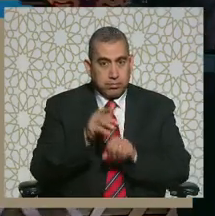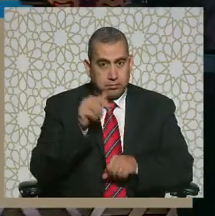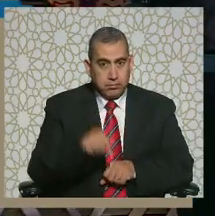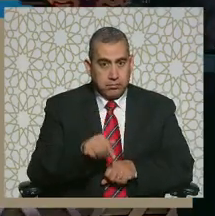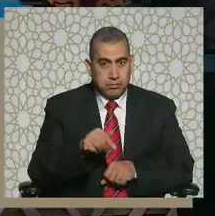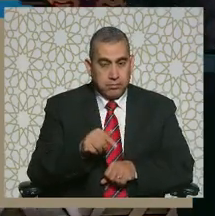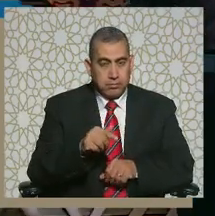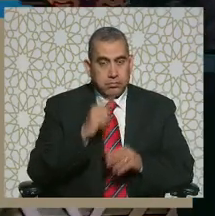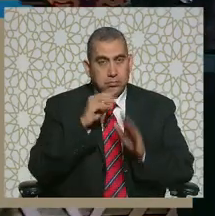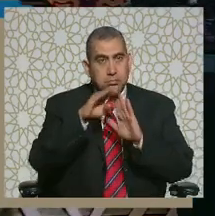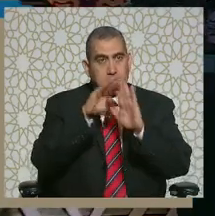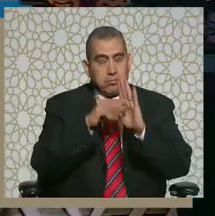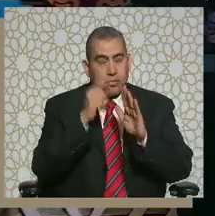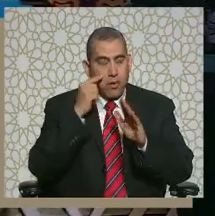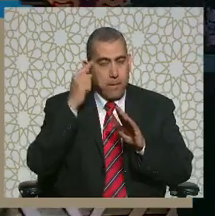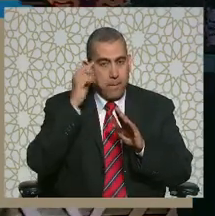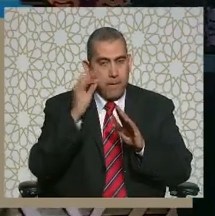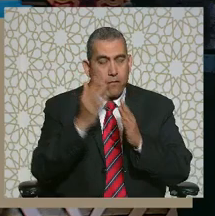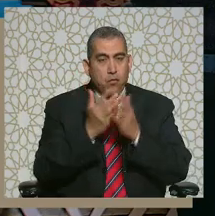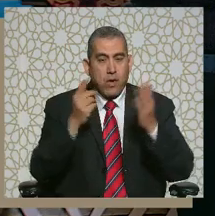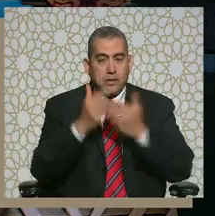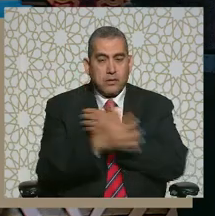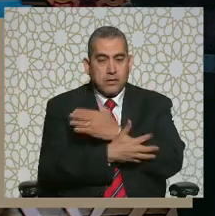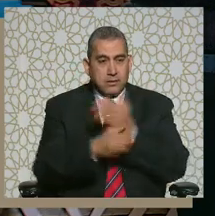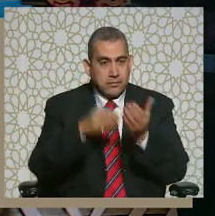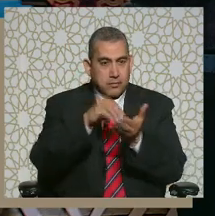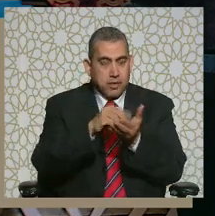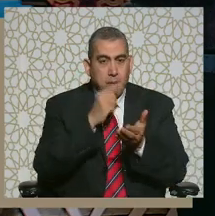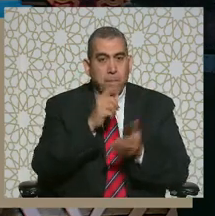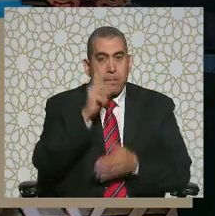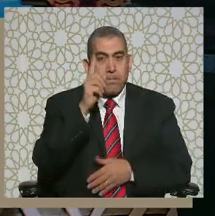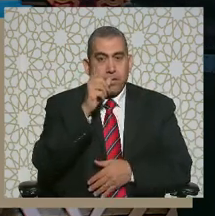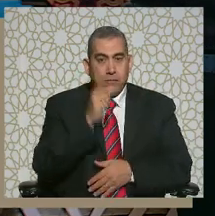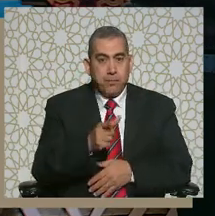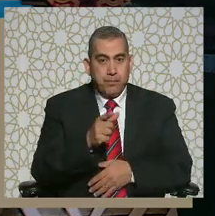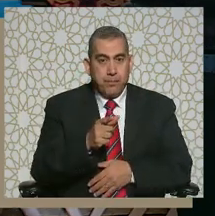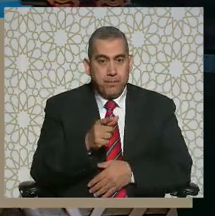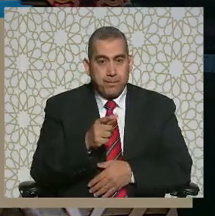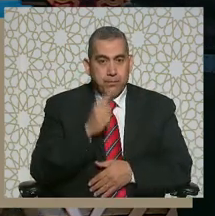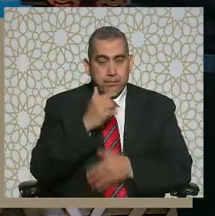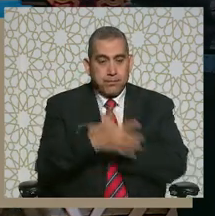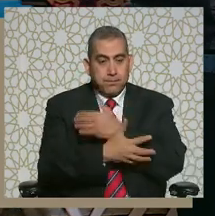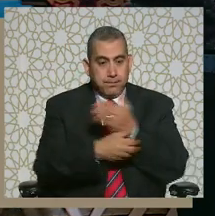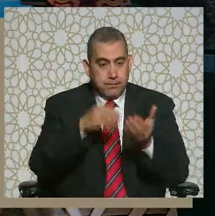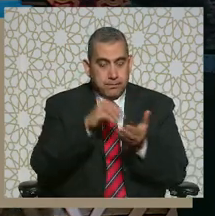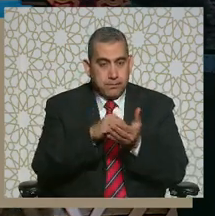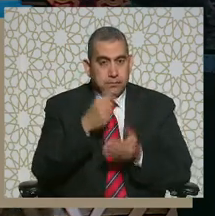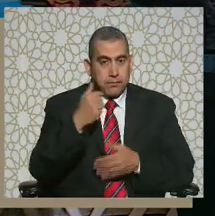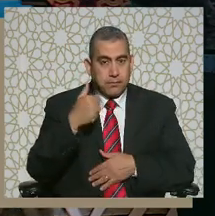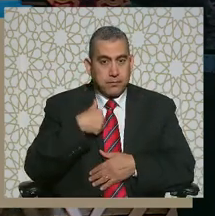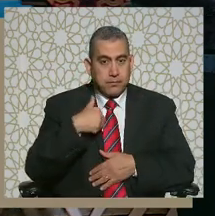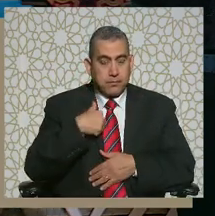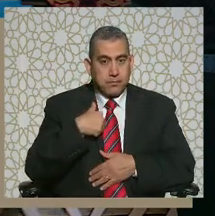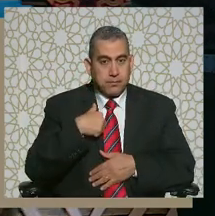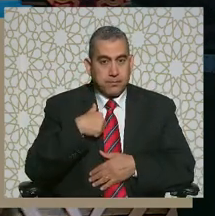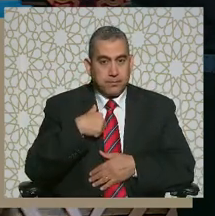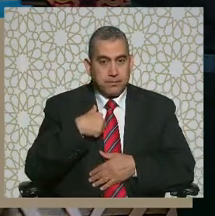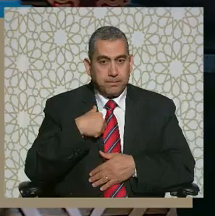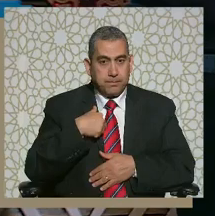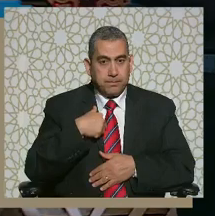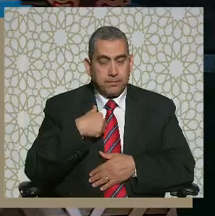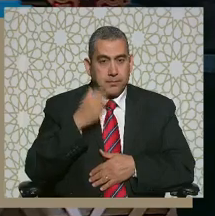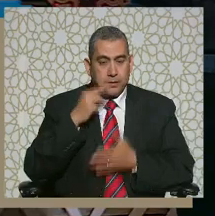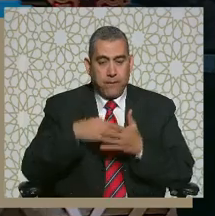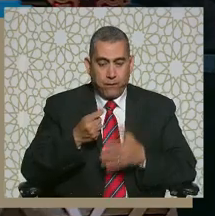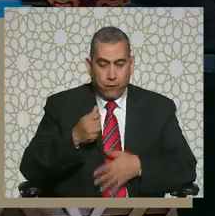تدخل تحت المفهوم الواسع للصدقه لكن لان الصدقه معناها ان واحد بيخرج من شيء من